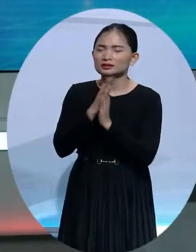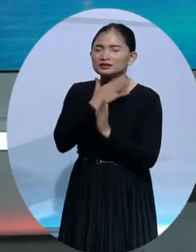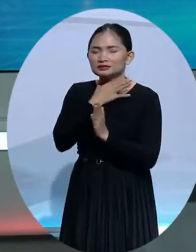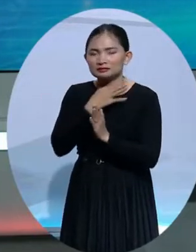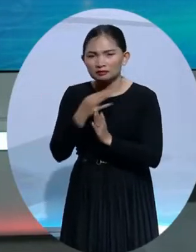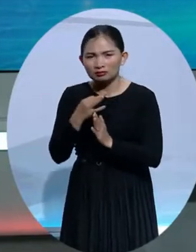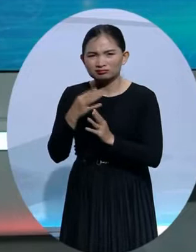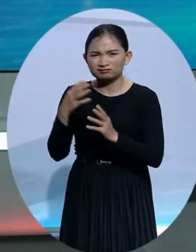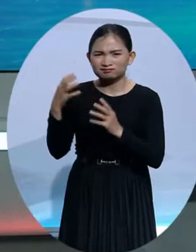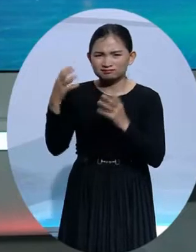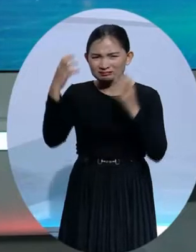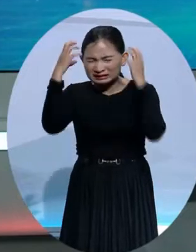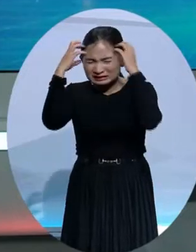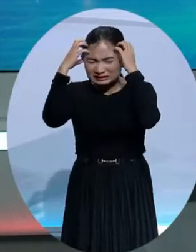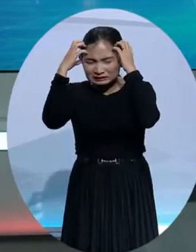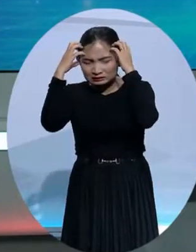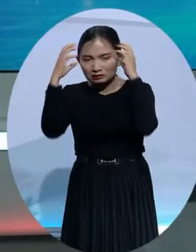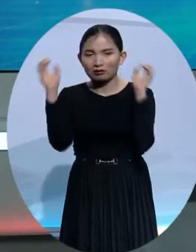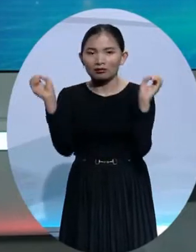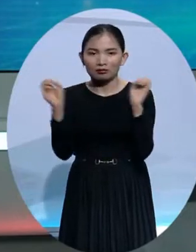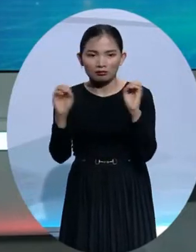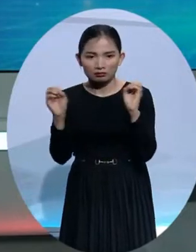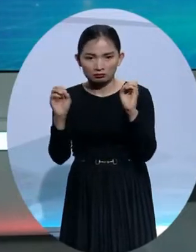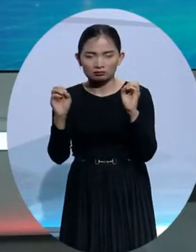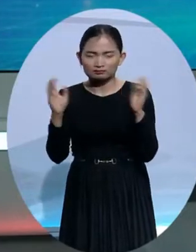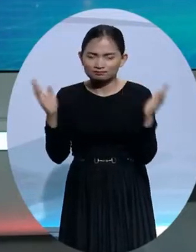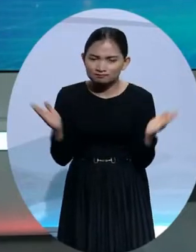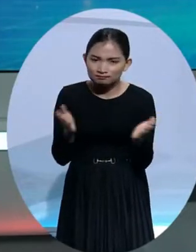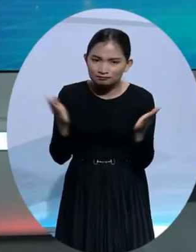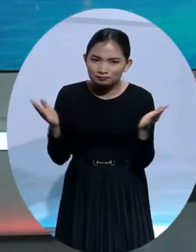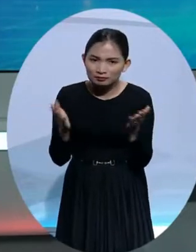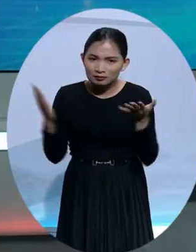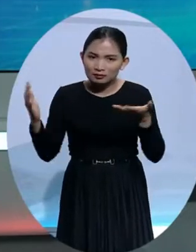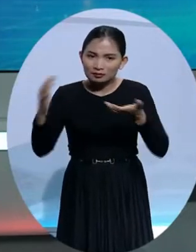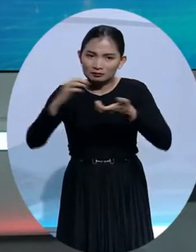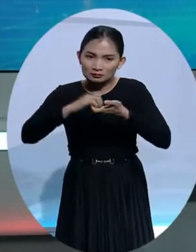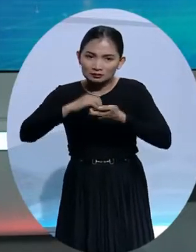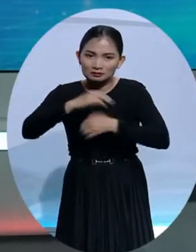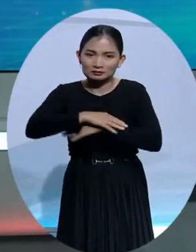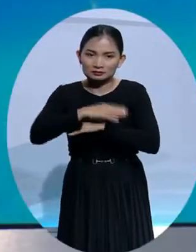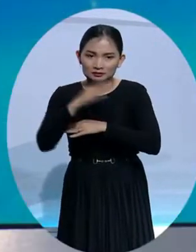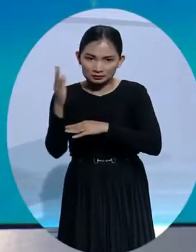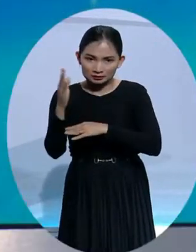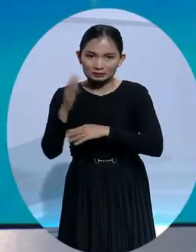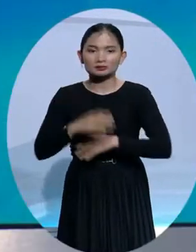duy trì hòa bình, ổn định, thúc đẩy hợp tác và phát triển của khu vực và trên thế giới.